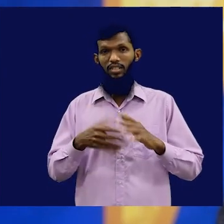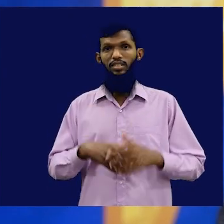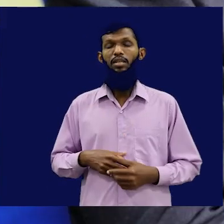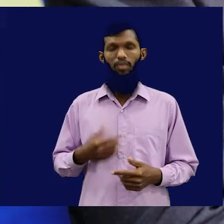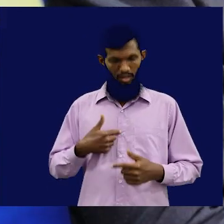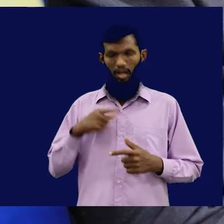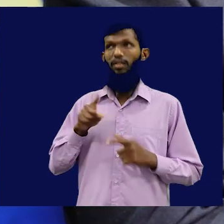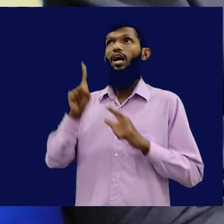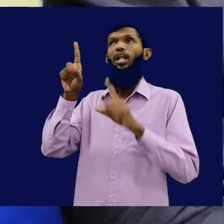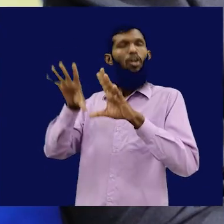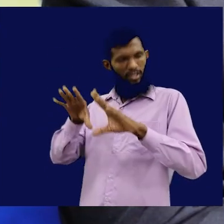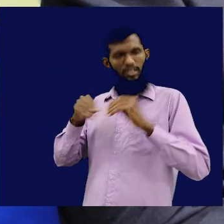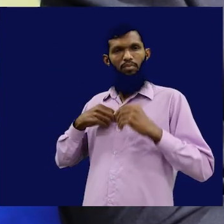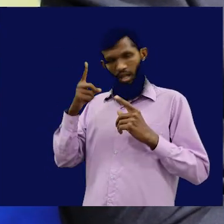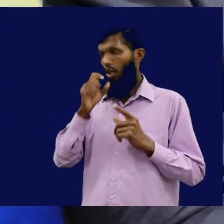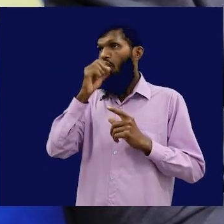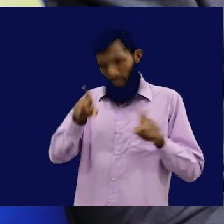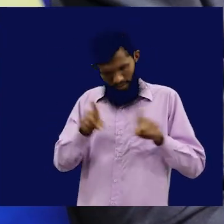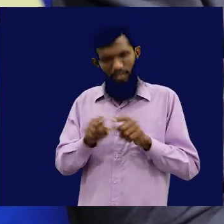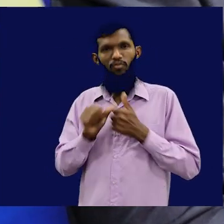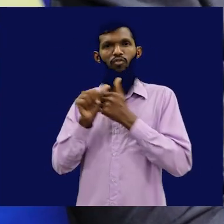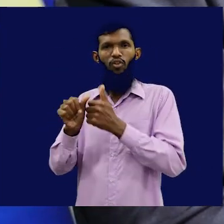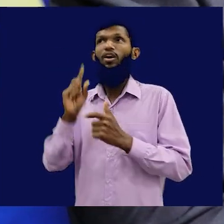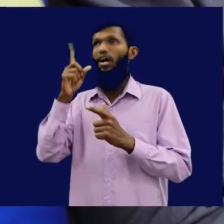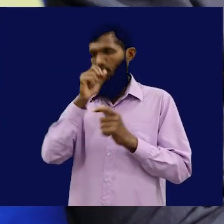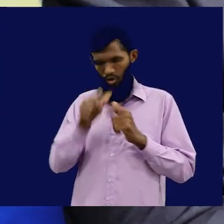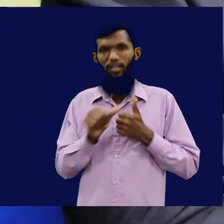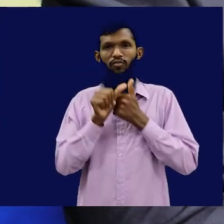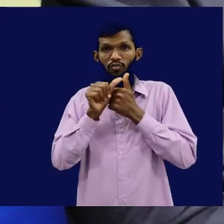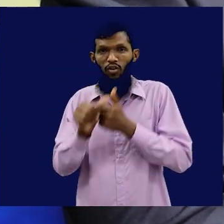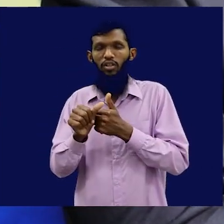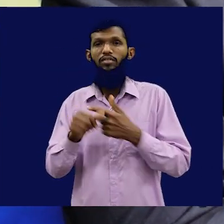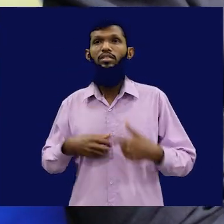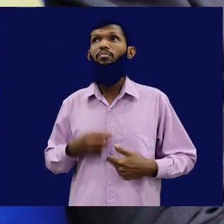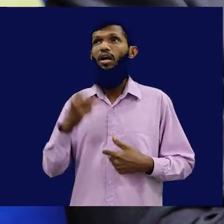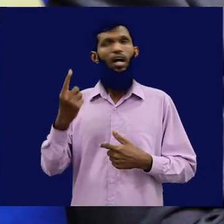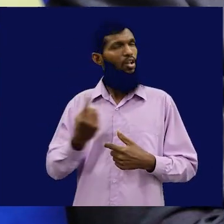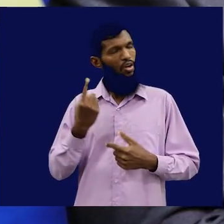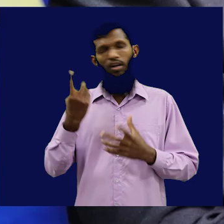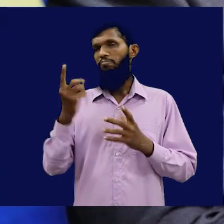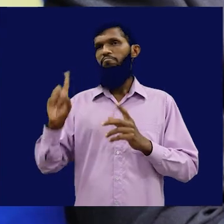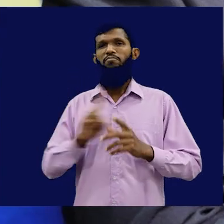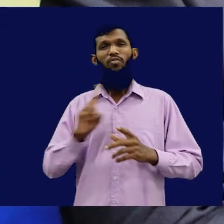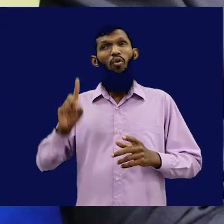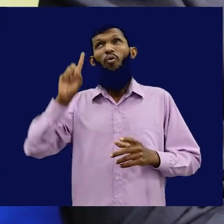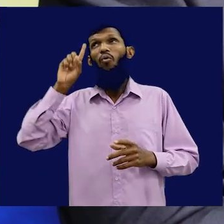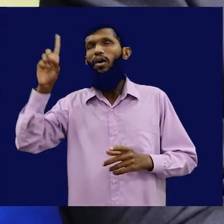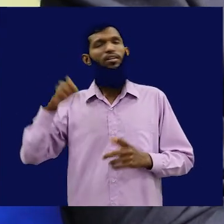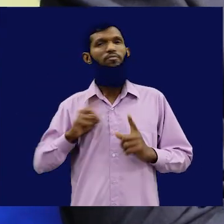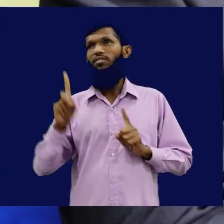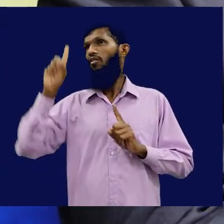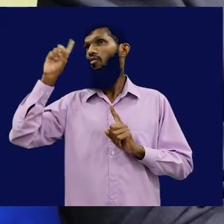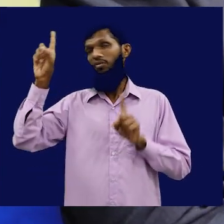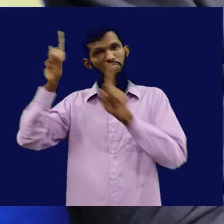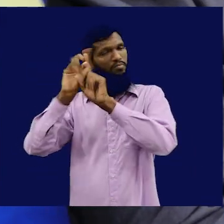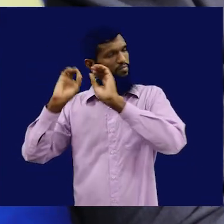لك. The translation is, I have responded to you, O Allah. I have responded to you, O Allah. You have no